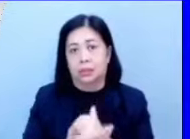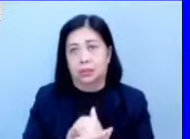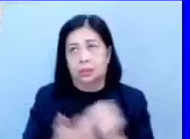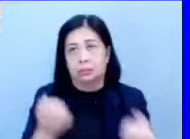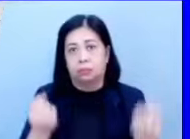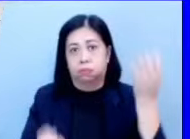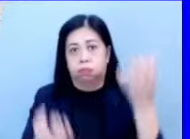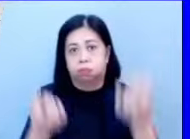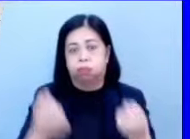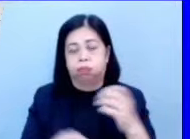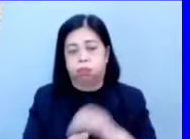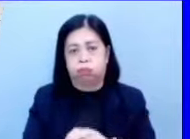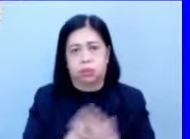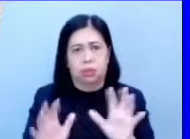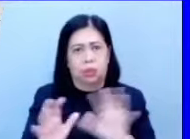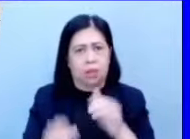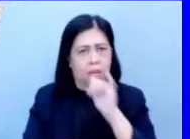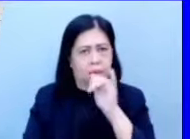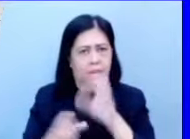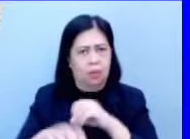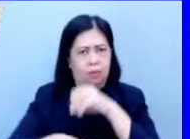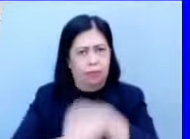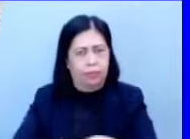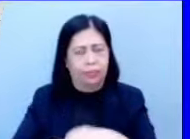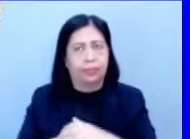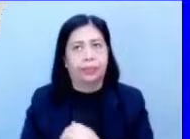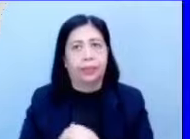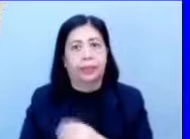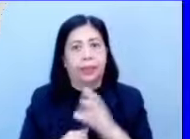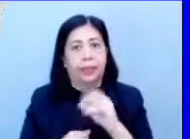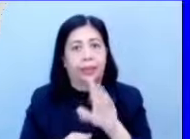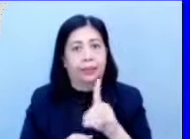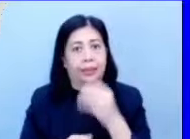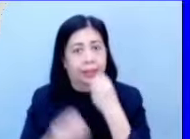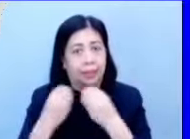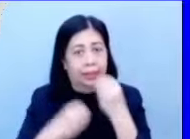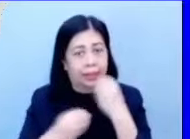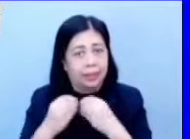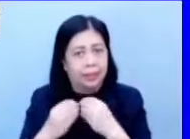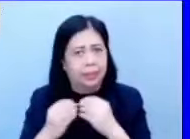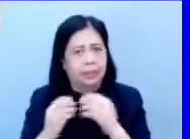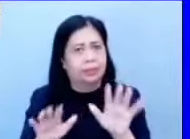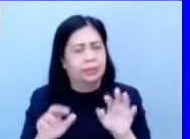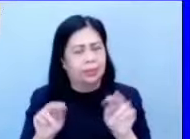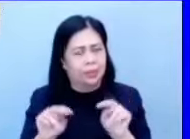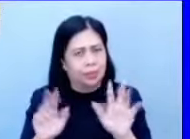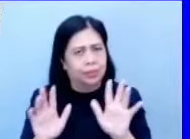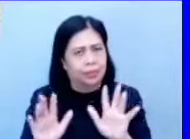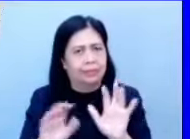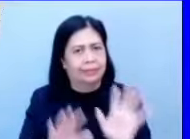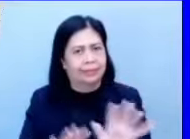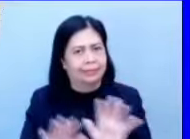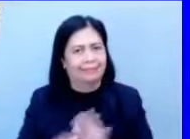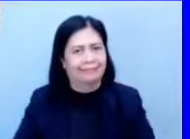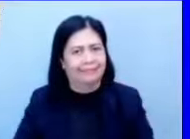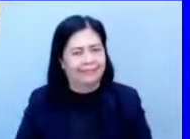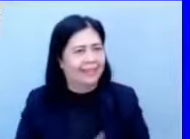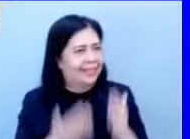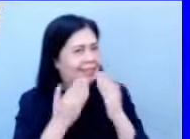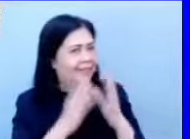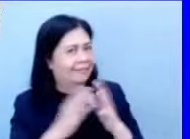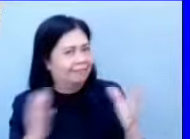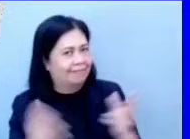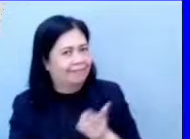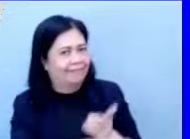Huwag masyadong uminom at yung ating diet in moderation pa rin po. Maraming salamat. Ingat din po kayo, Dr.